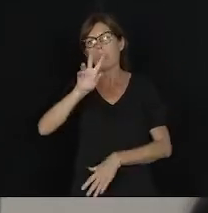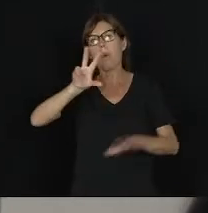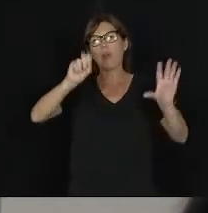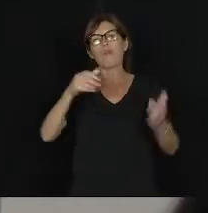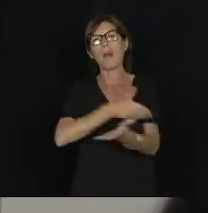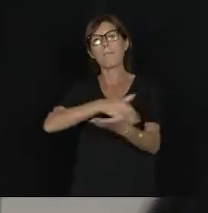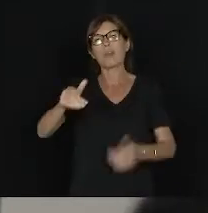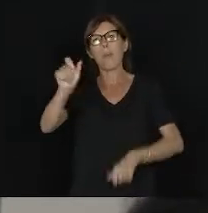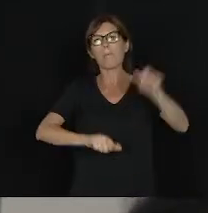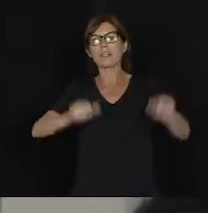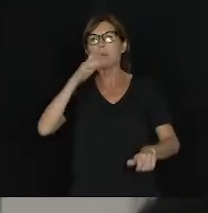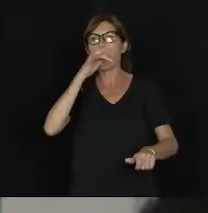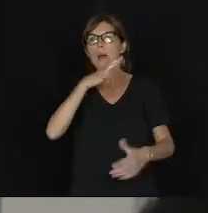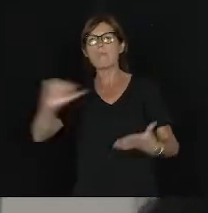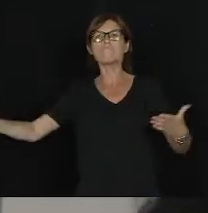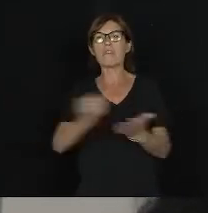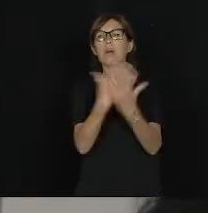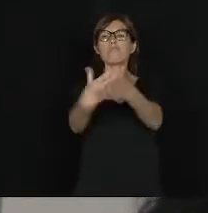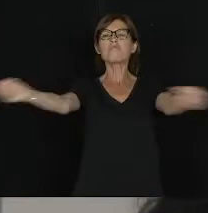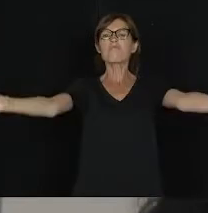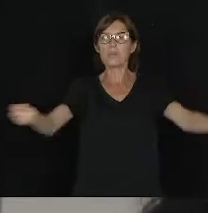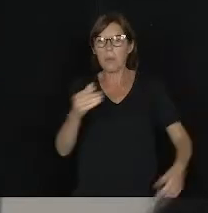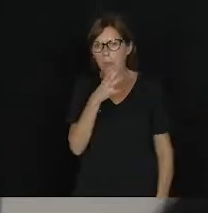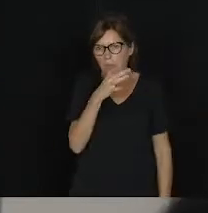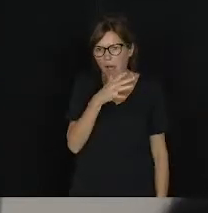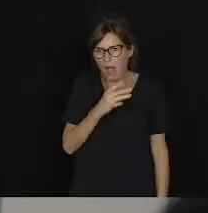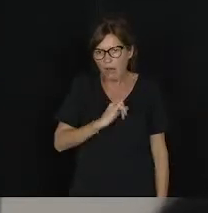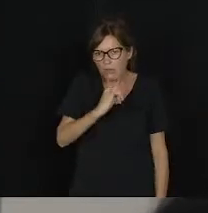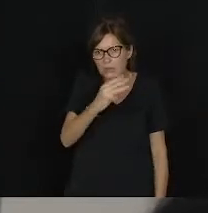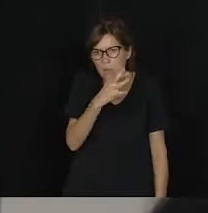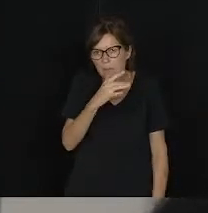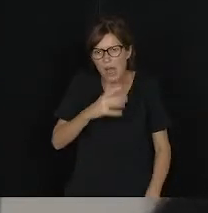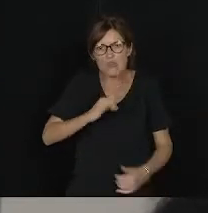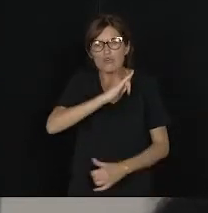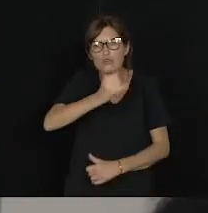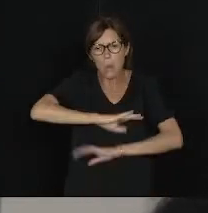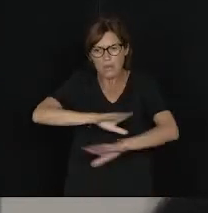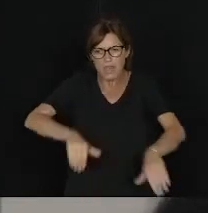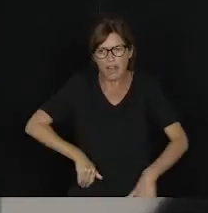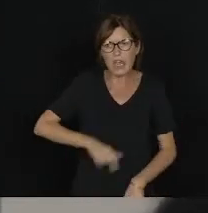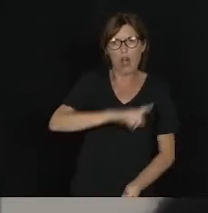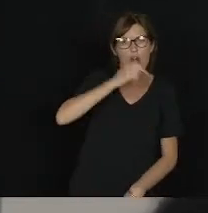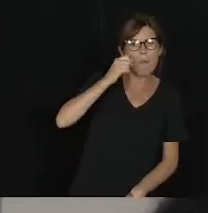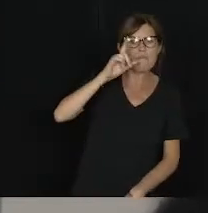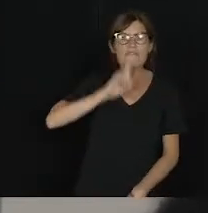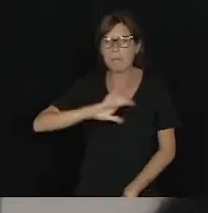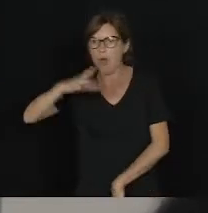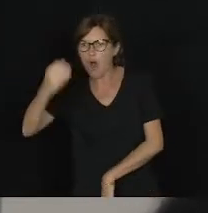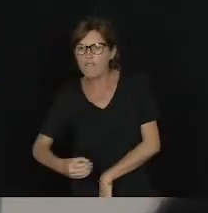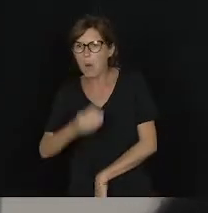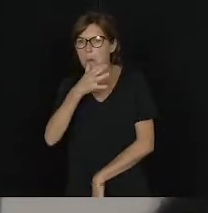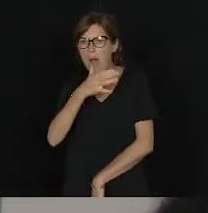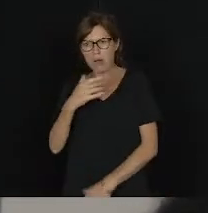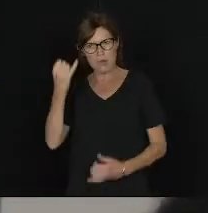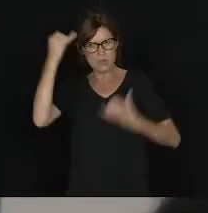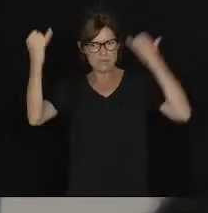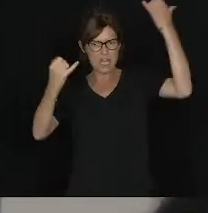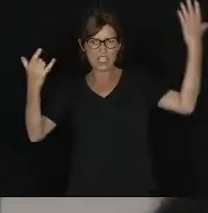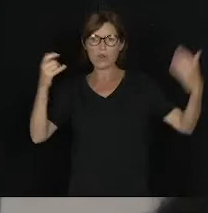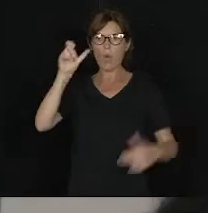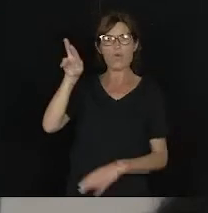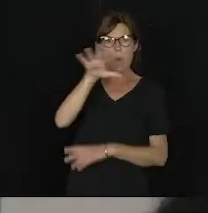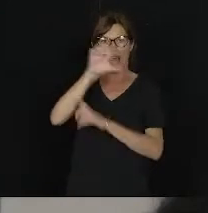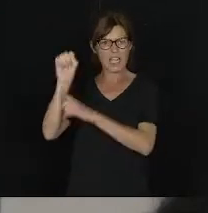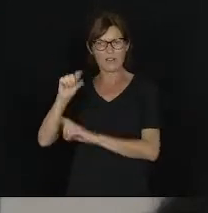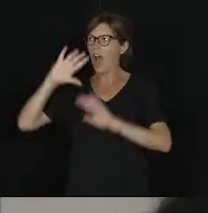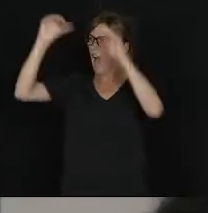pas quand même pas être exterminée jusqu'au dernier homme, à la dernière femme, aux derniers enfants. On se dit qu'en fait, les soviets ne devraient pas s'en prendre aux